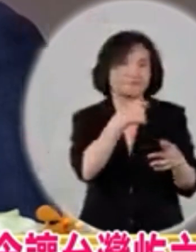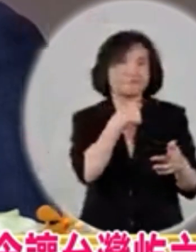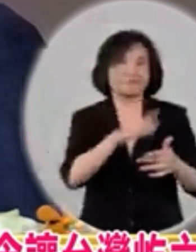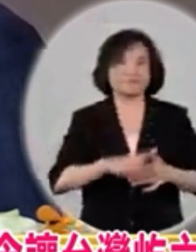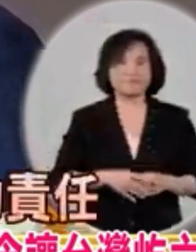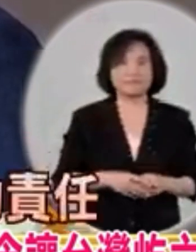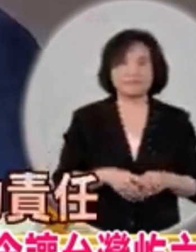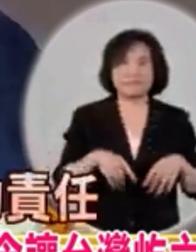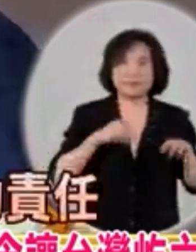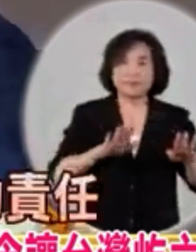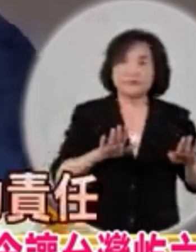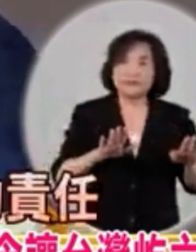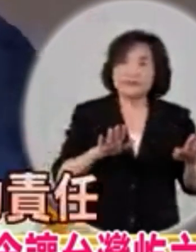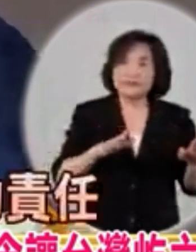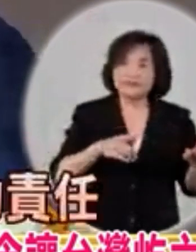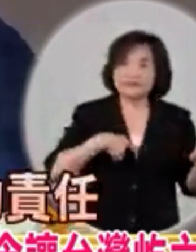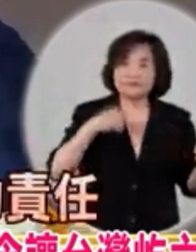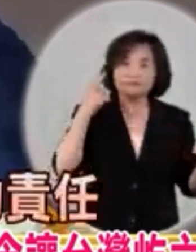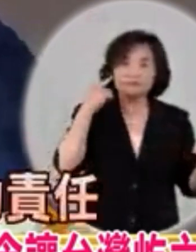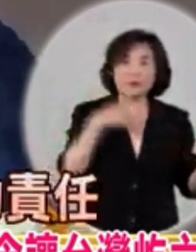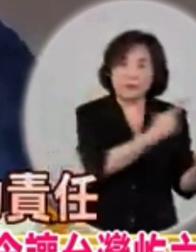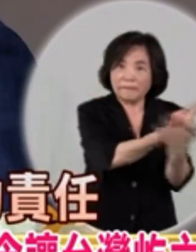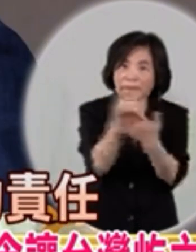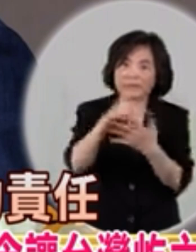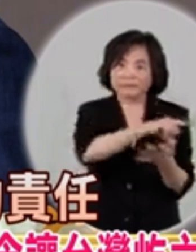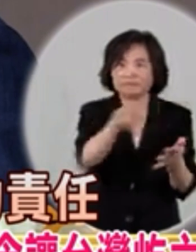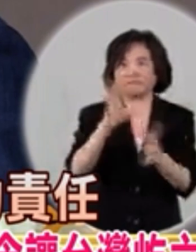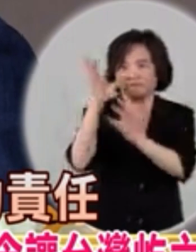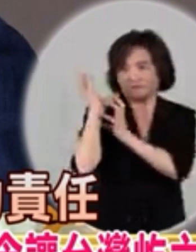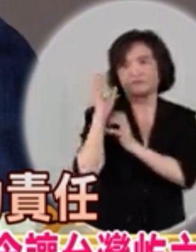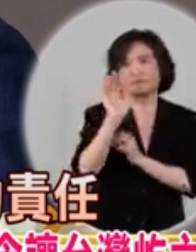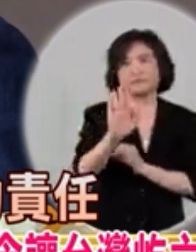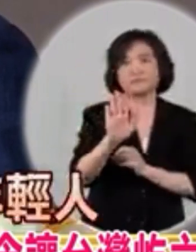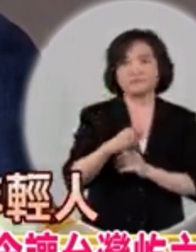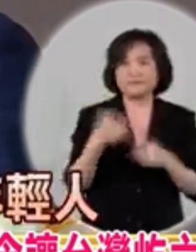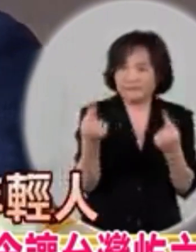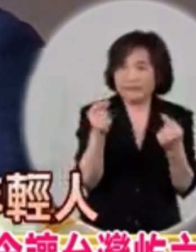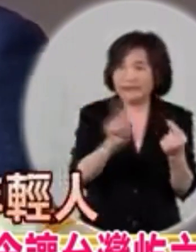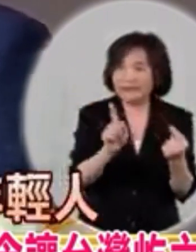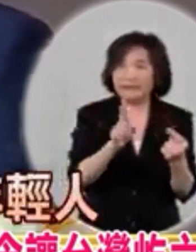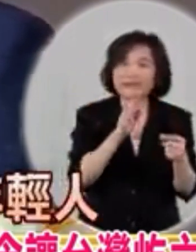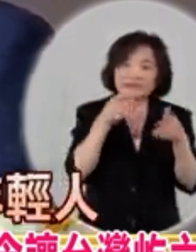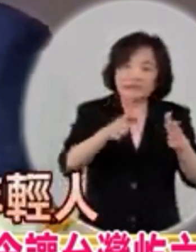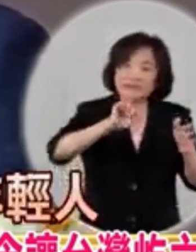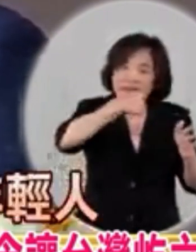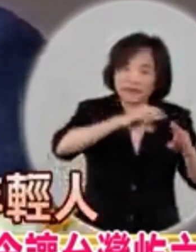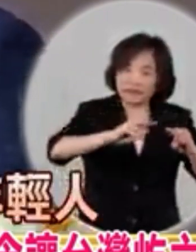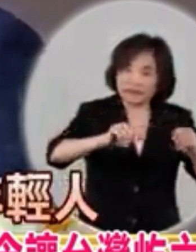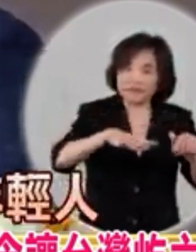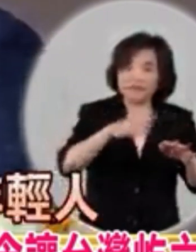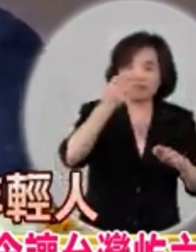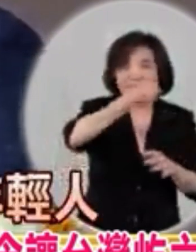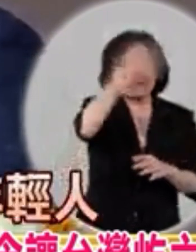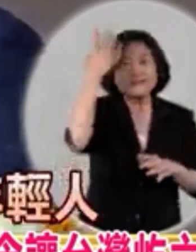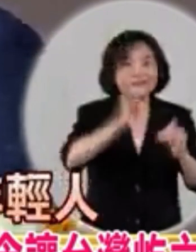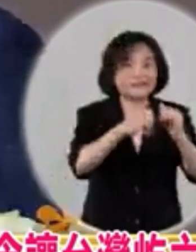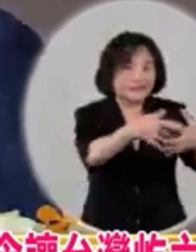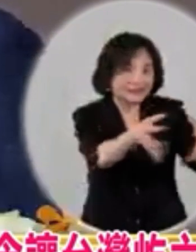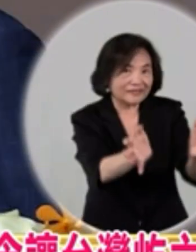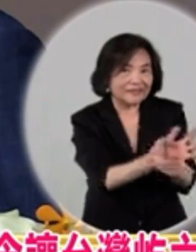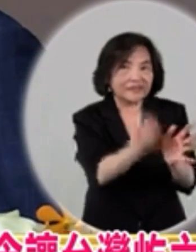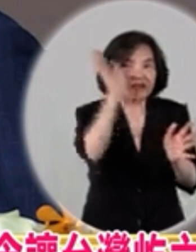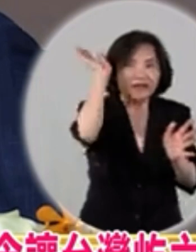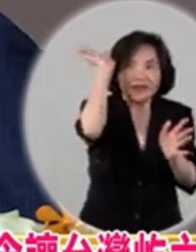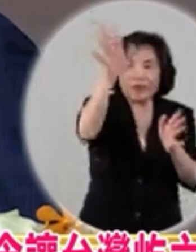我们身上有一个共同的责任，要确保这块土地上的年轻人可以世